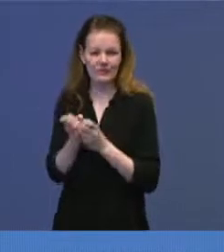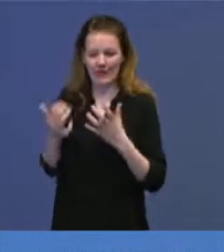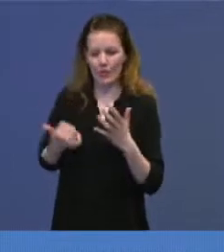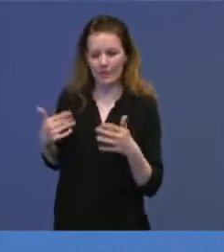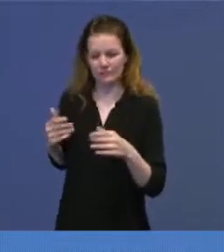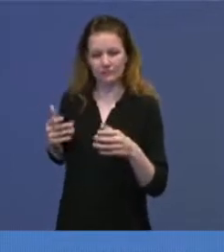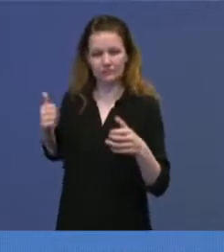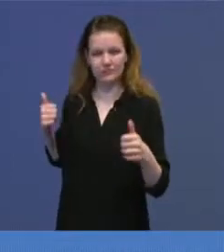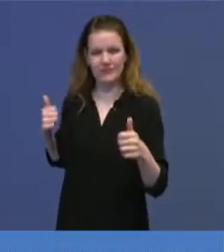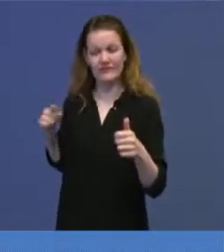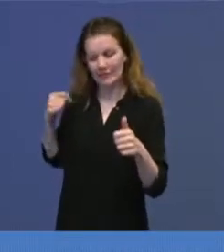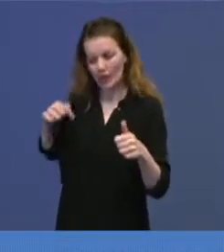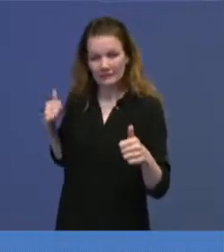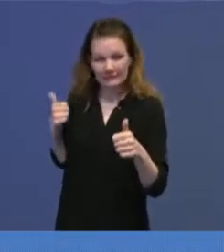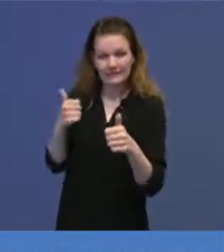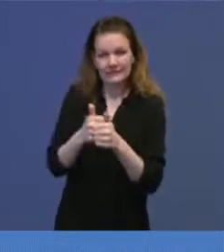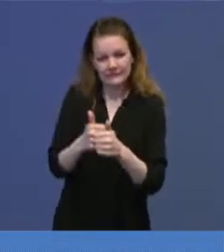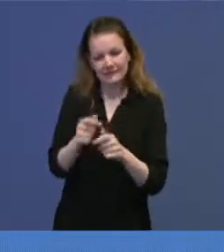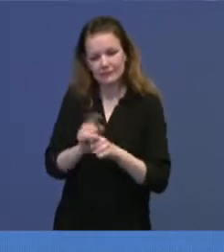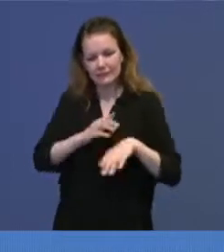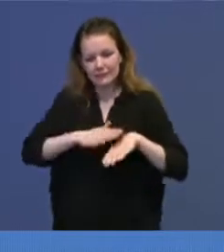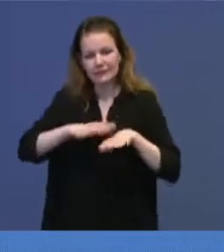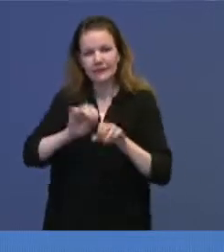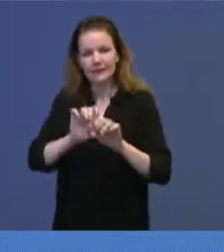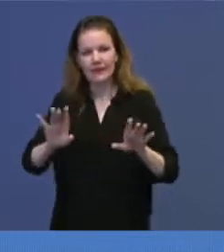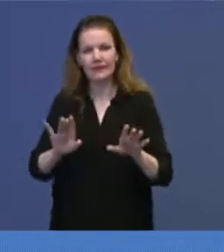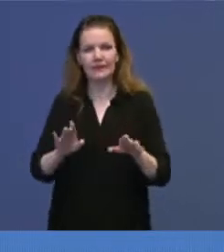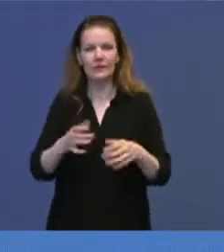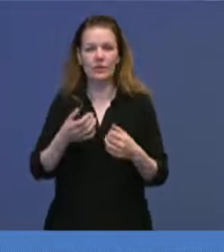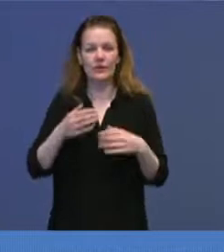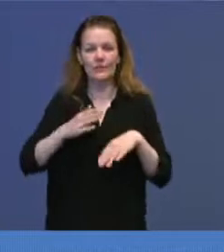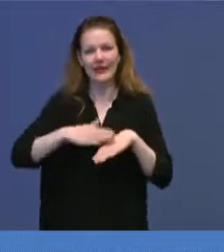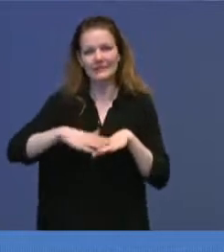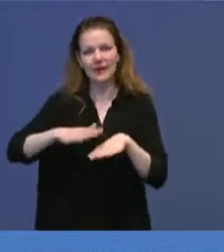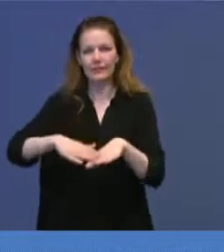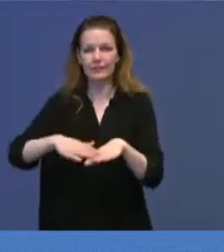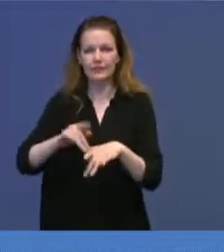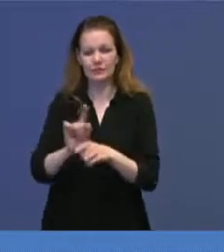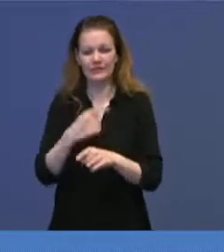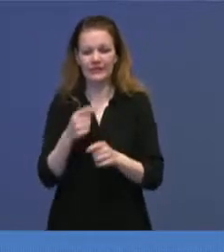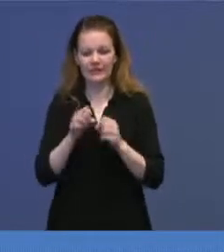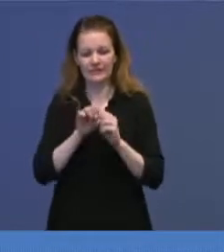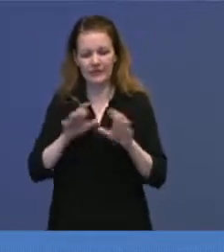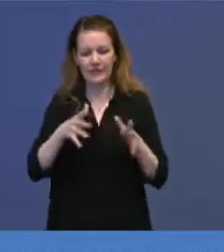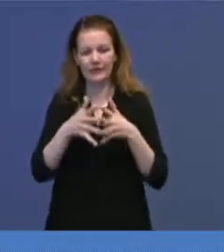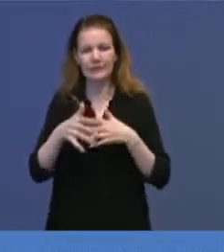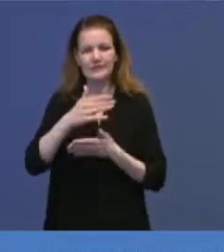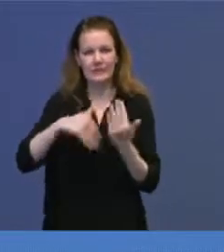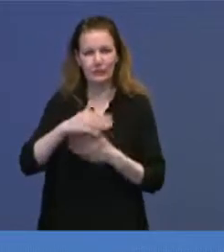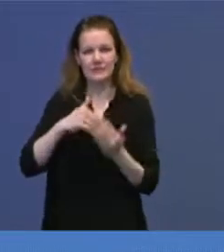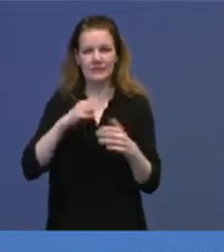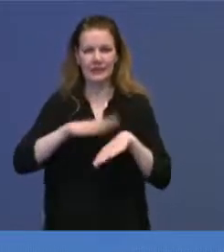og vi har også satt ned en totalberedskapskommisjon for å gå gjennom helheten I samfunnsberedskapen. Men vi vil nå